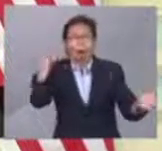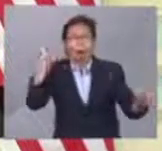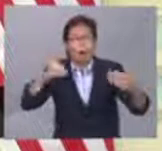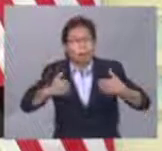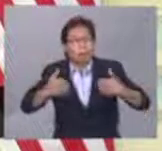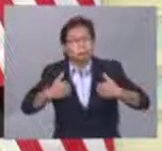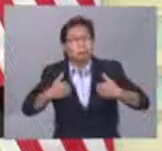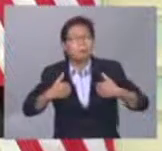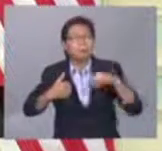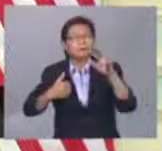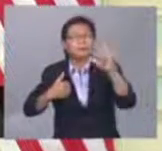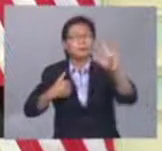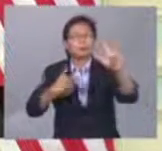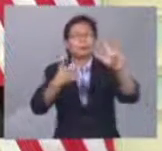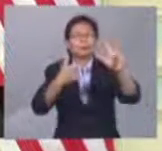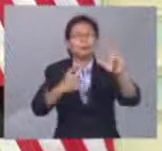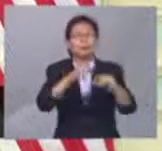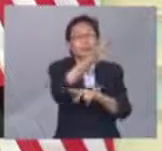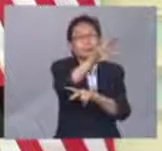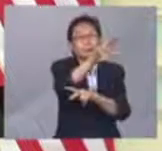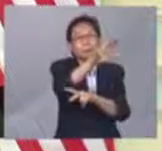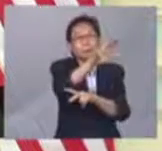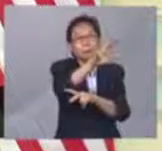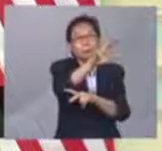hanya 36 yang positif